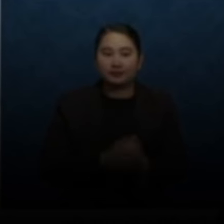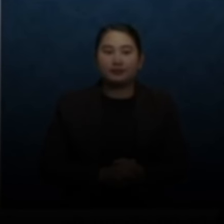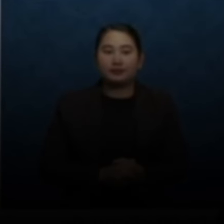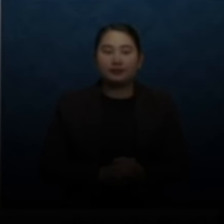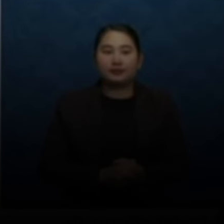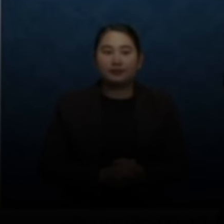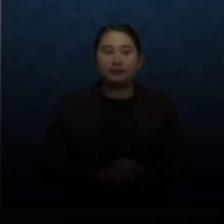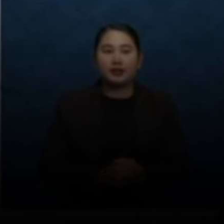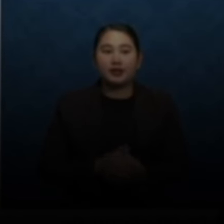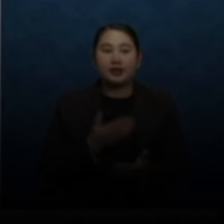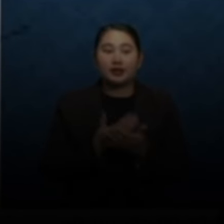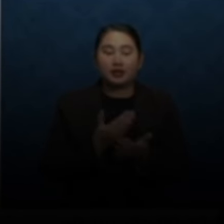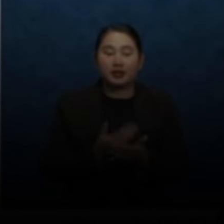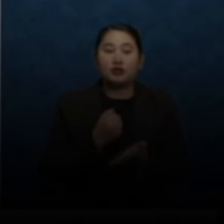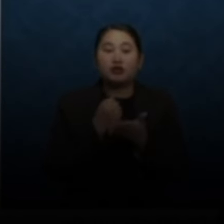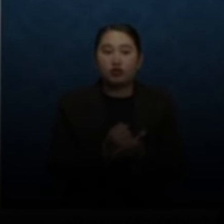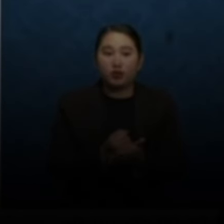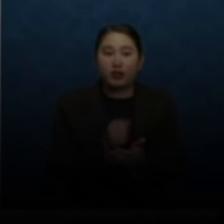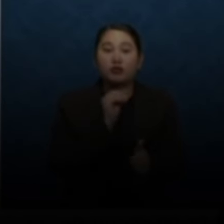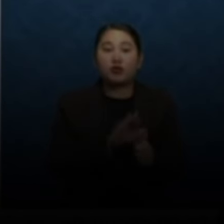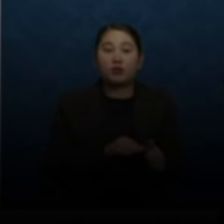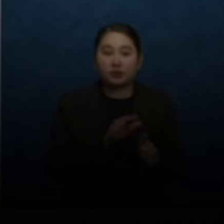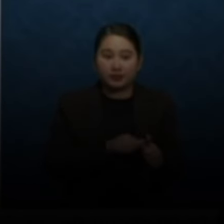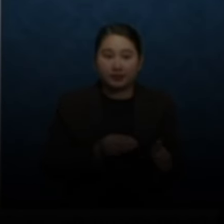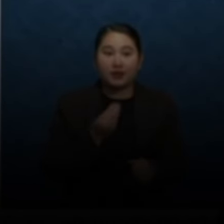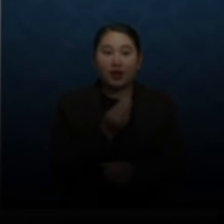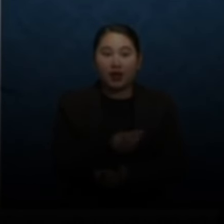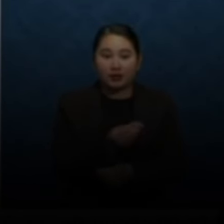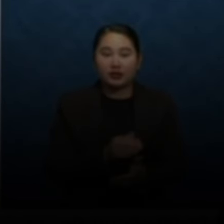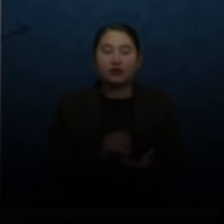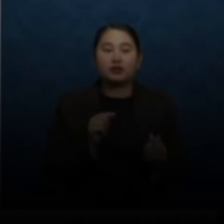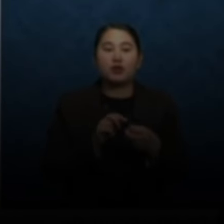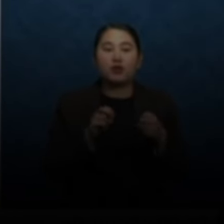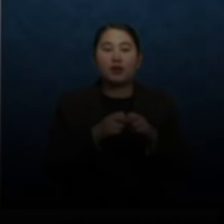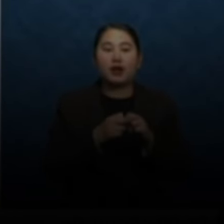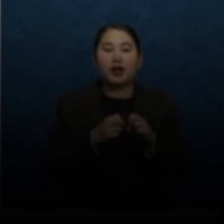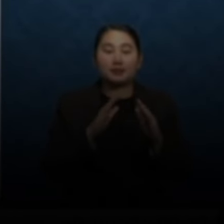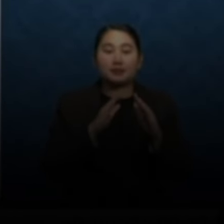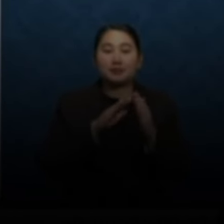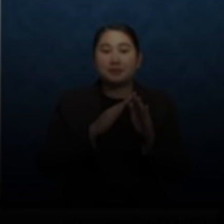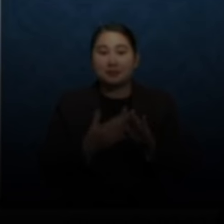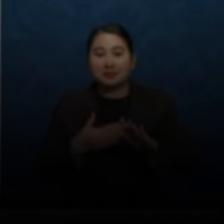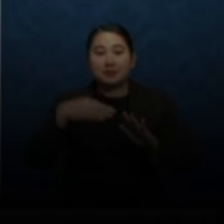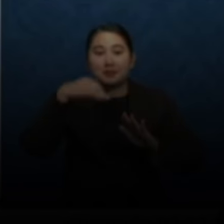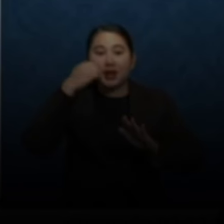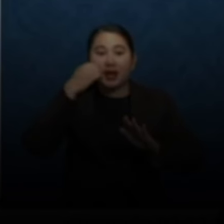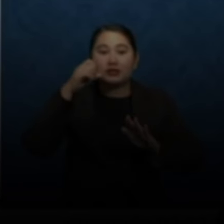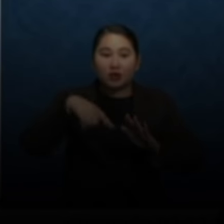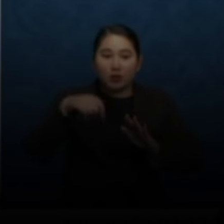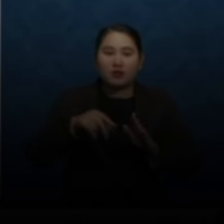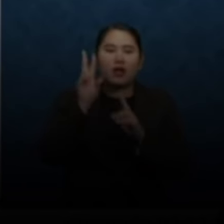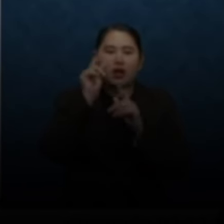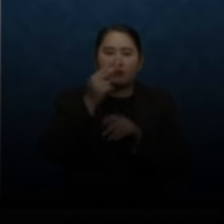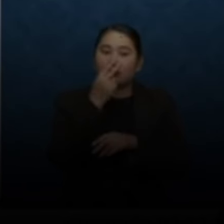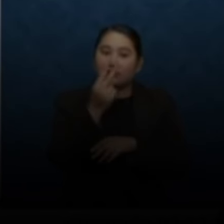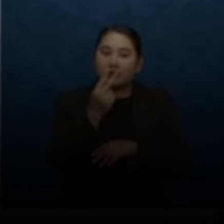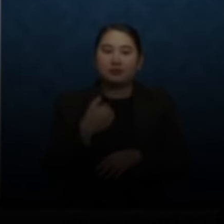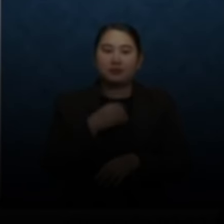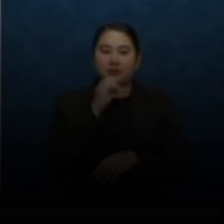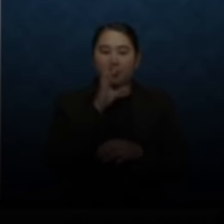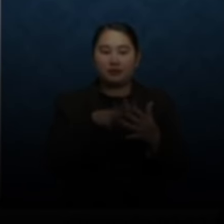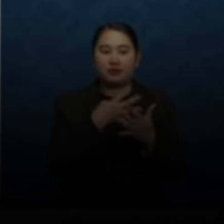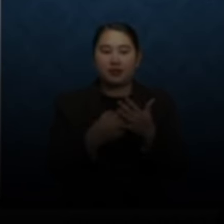ก็คือในส่วนของการจ่ายเงินชดเชยเยียวยานะครับให้กับพ่อแม่พี่น้องประชาชนแล้วก็ค่าซ่อมบ้านครับจากหน้าข่าวที่ออกมาล่าสุดที่บอกว่าจะมี